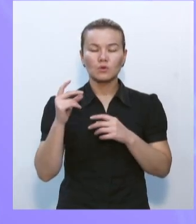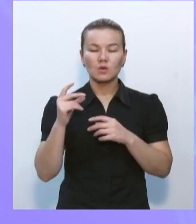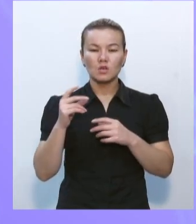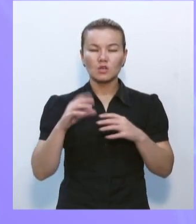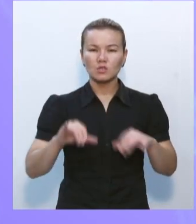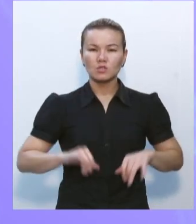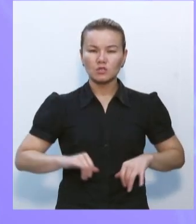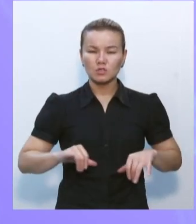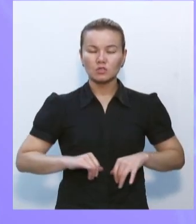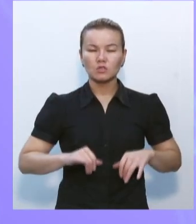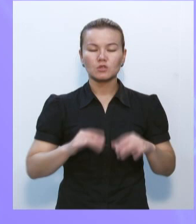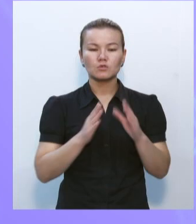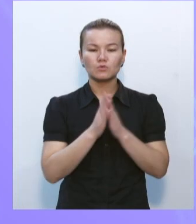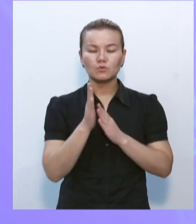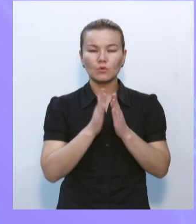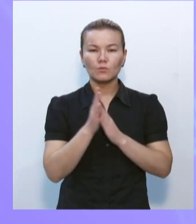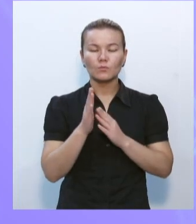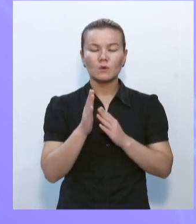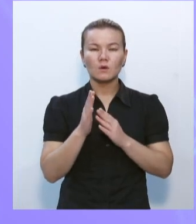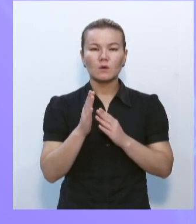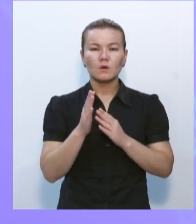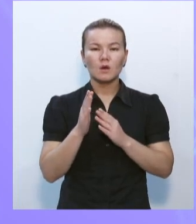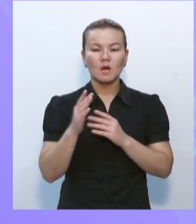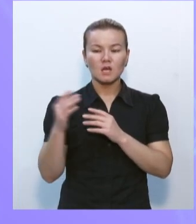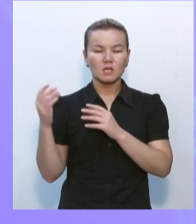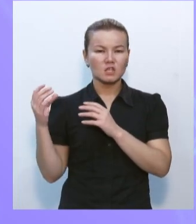Жылкы чөп жүк ташыйт.